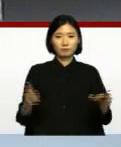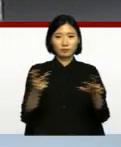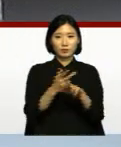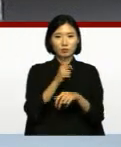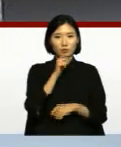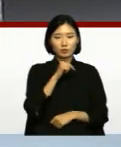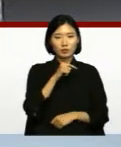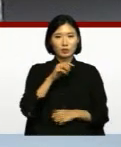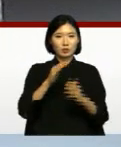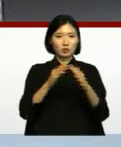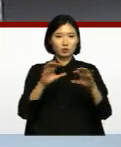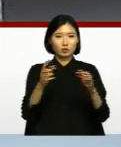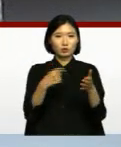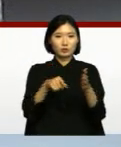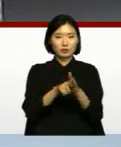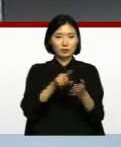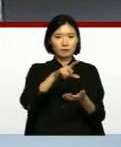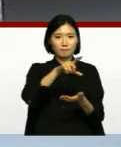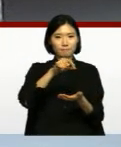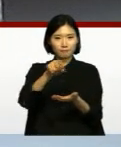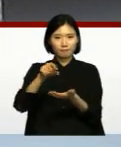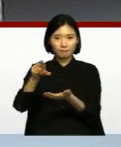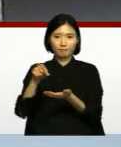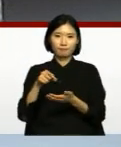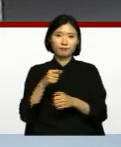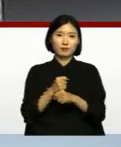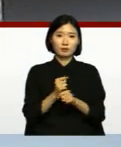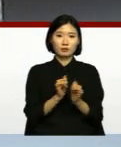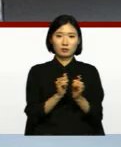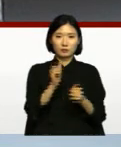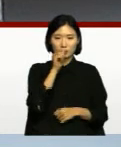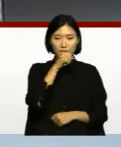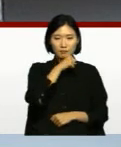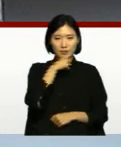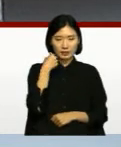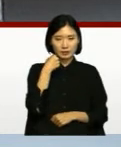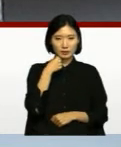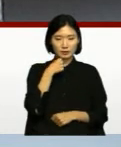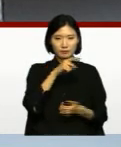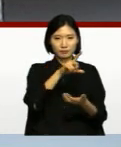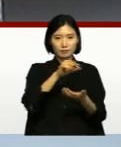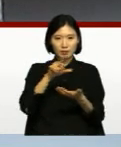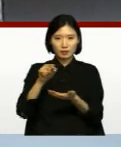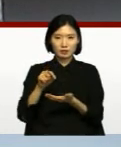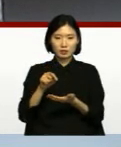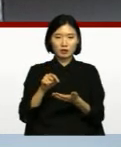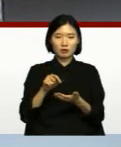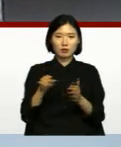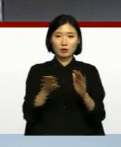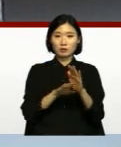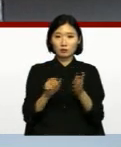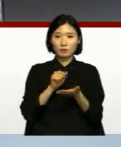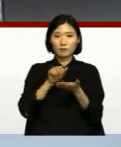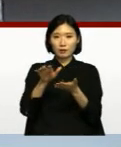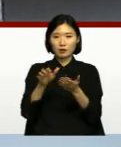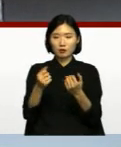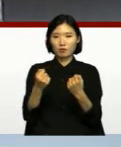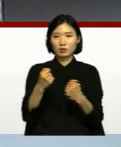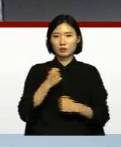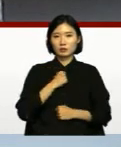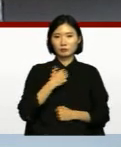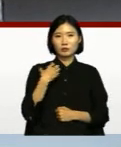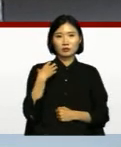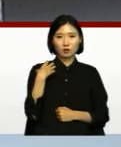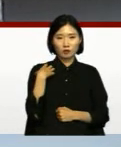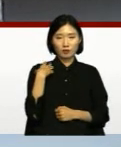매주 월요일 이웃을 위해 밑반찬을 만드는 사람들이 있습니다. 맛깔스런 반찬을 가정에 배달까지 하면서 건강 지킴이